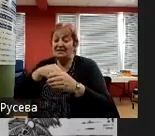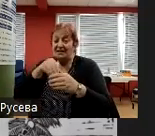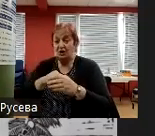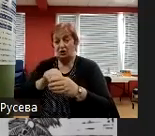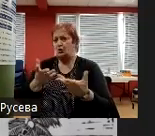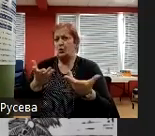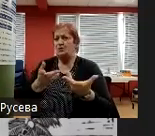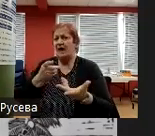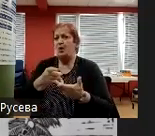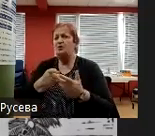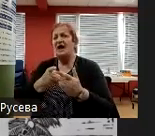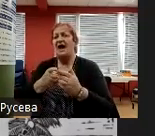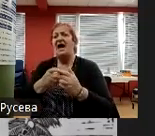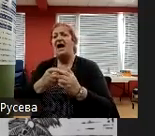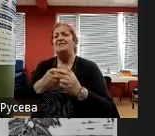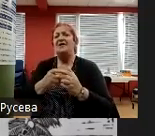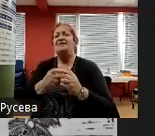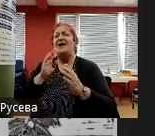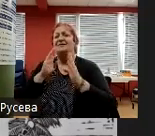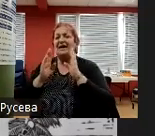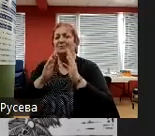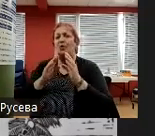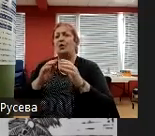тях, Facebook, Twitter,